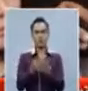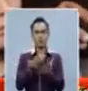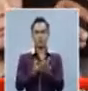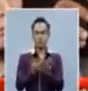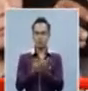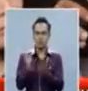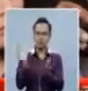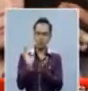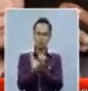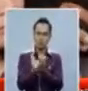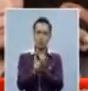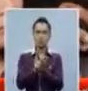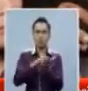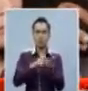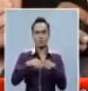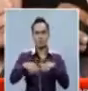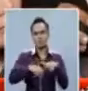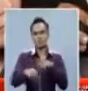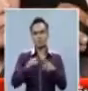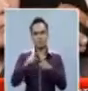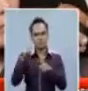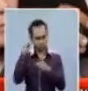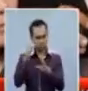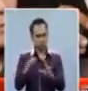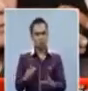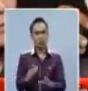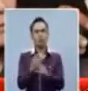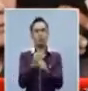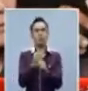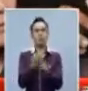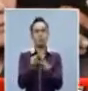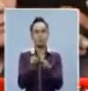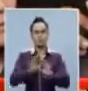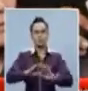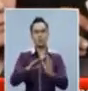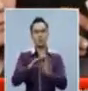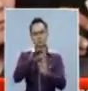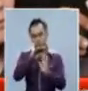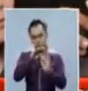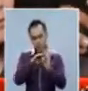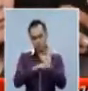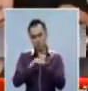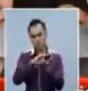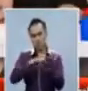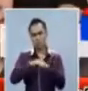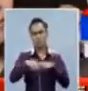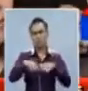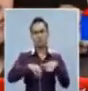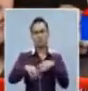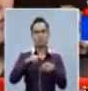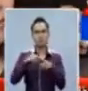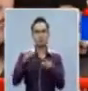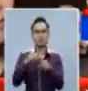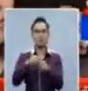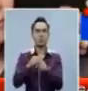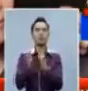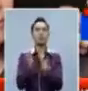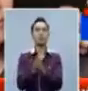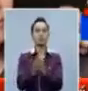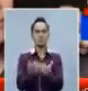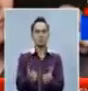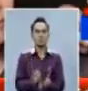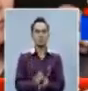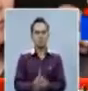แผนการทำงานและองค์ประกอบโดยรวมของสโมสรหรือว่าคลับไลเซนซิ่งค่ะ ทีมเพื่อนตำรวจเนี่ยผมเองผมก็มีส่วนในการขอตั้งมานะครับ